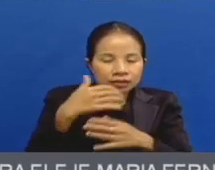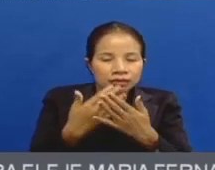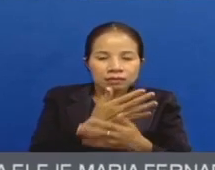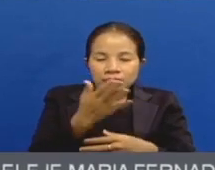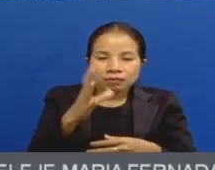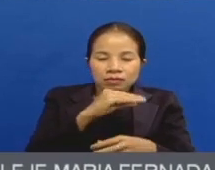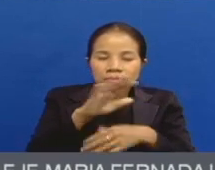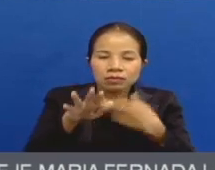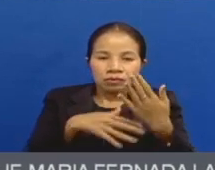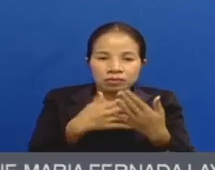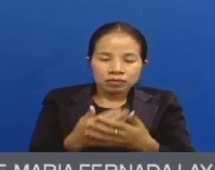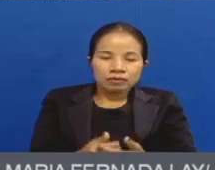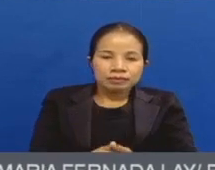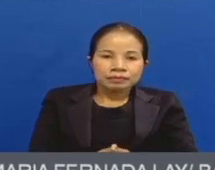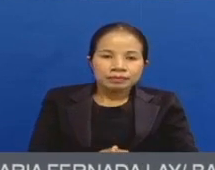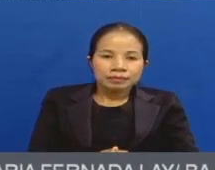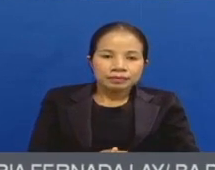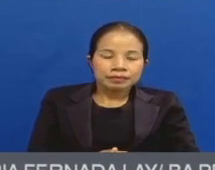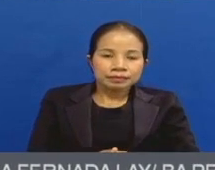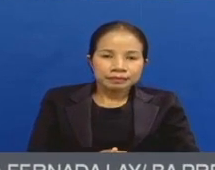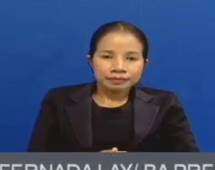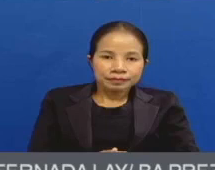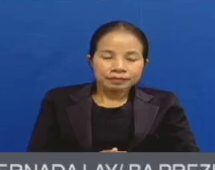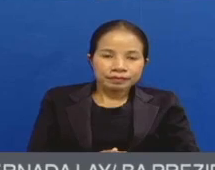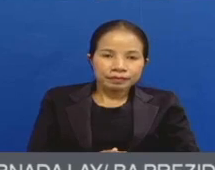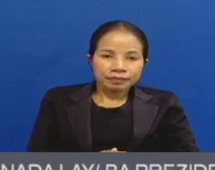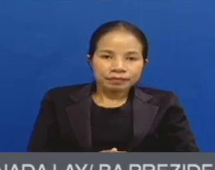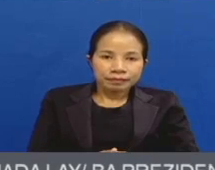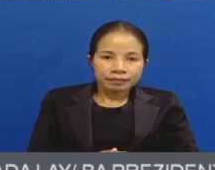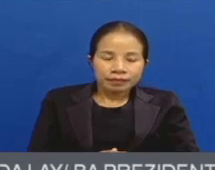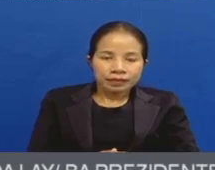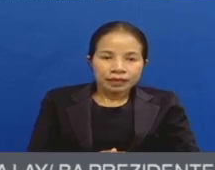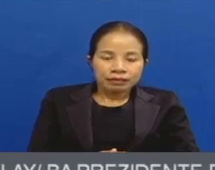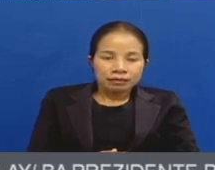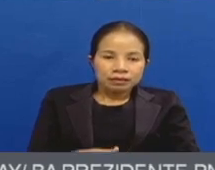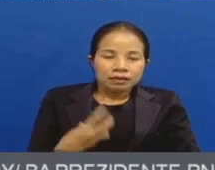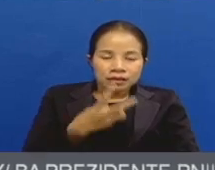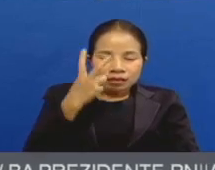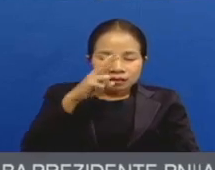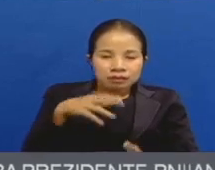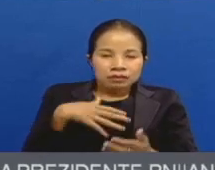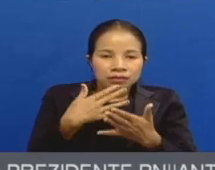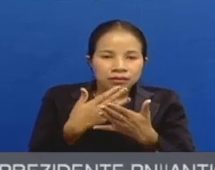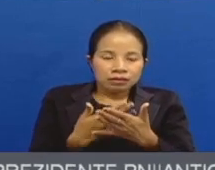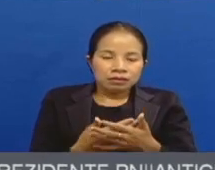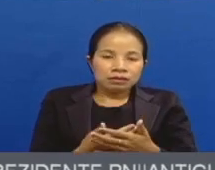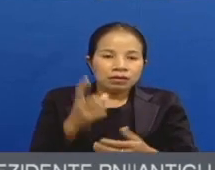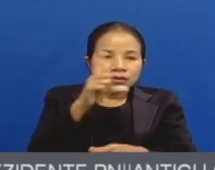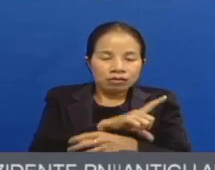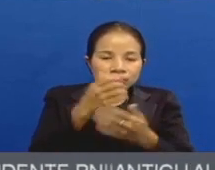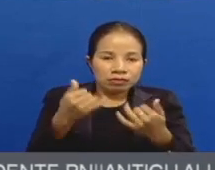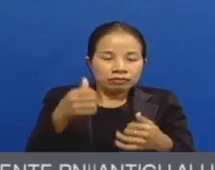tabot nomos ba ovintis RTTL ia teritori Timor Larantomak. Dia kita reba privilegio nomi maka ia lorong uhi veto